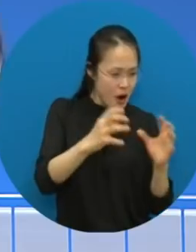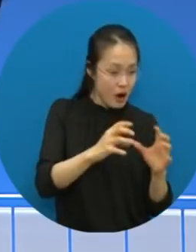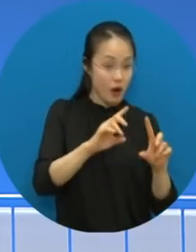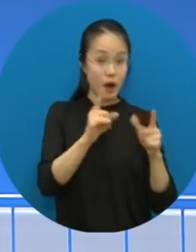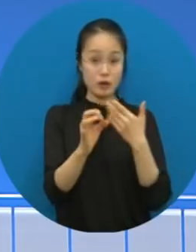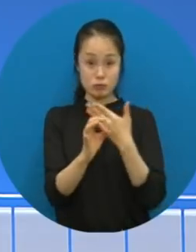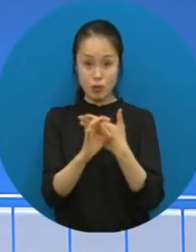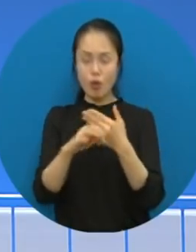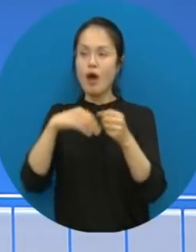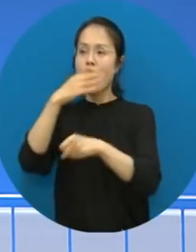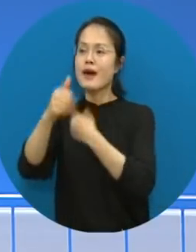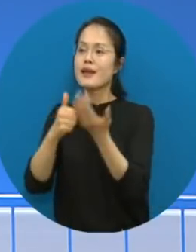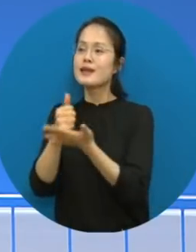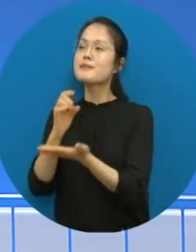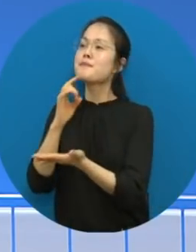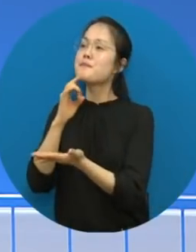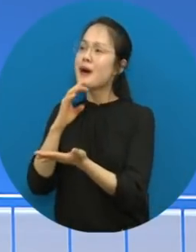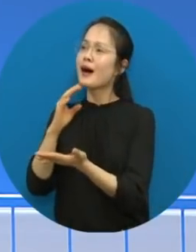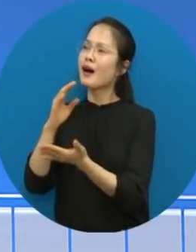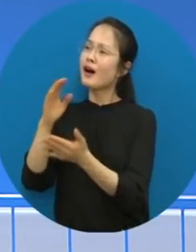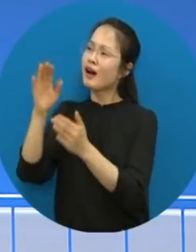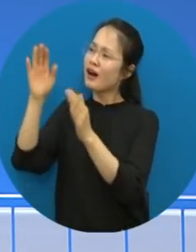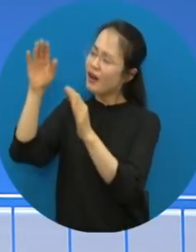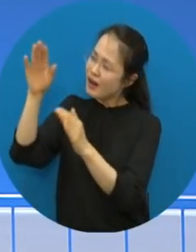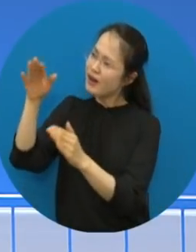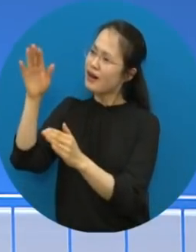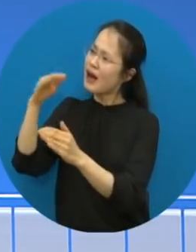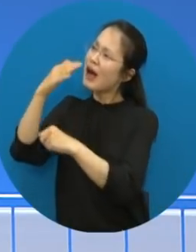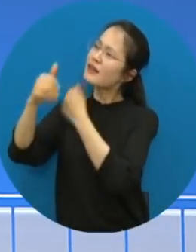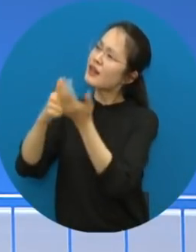아니면 하나님만 찾을 것인가?